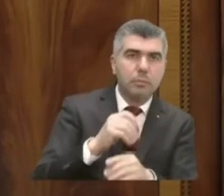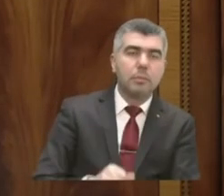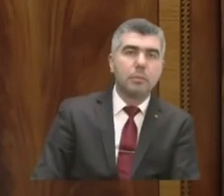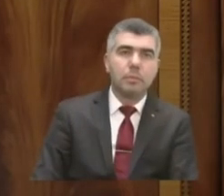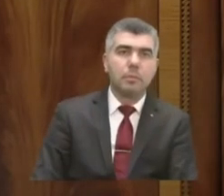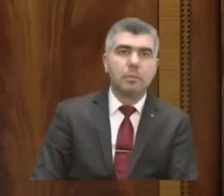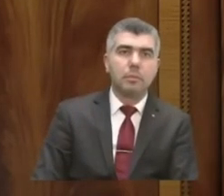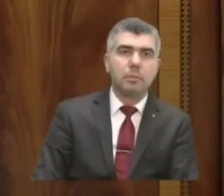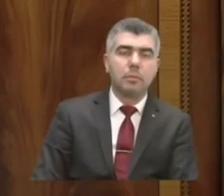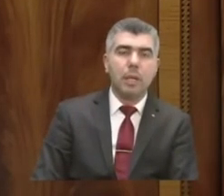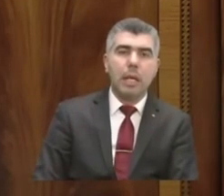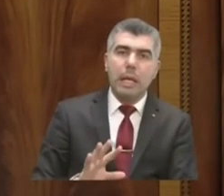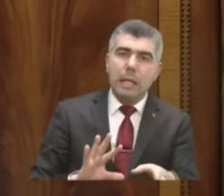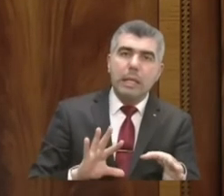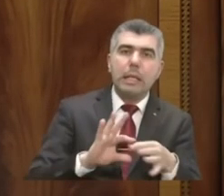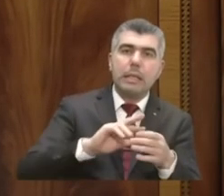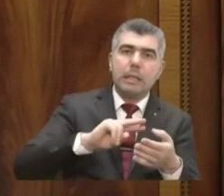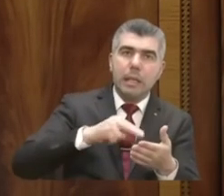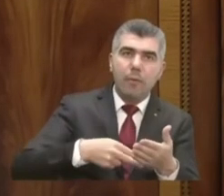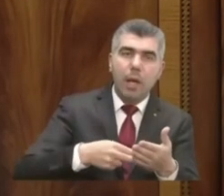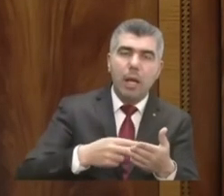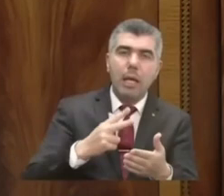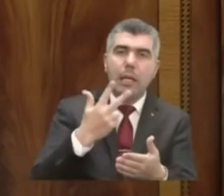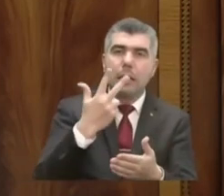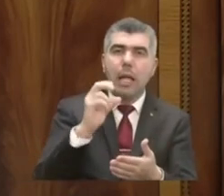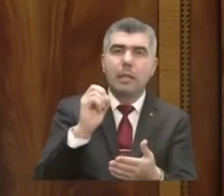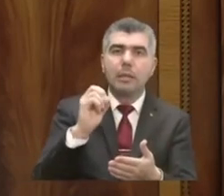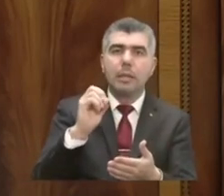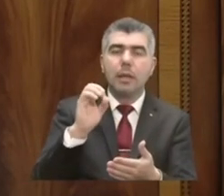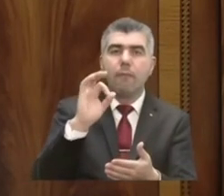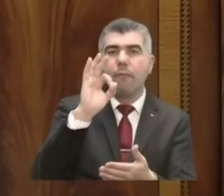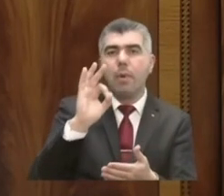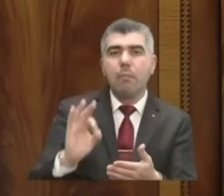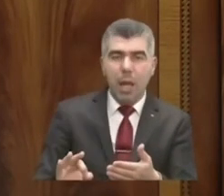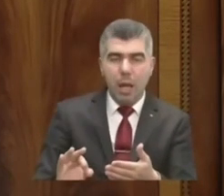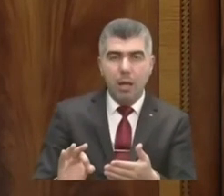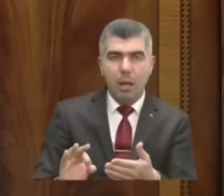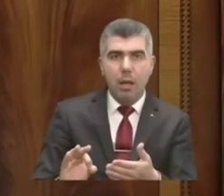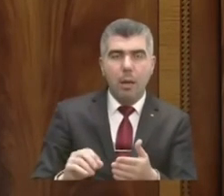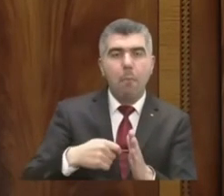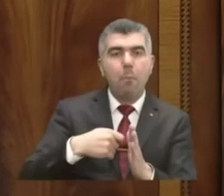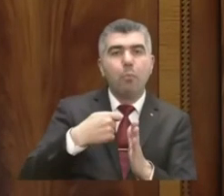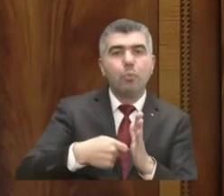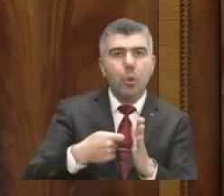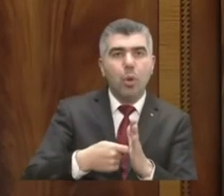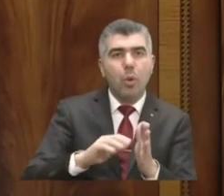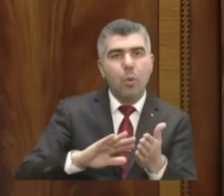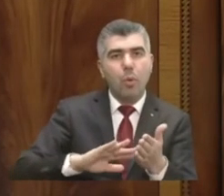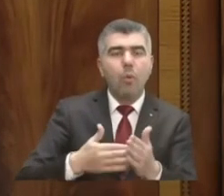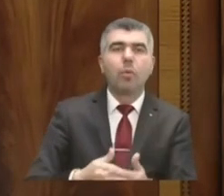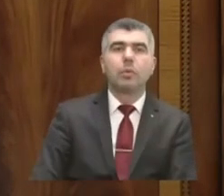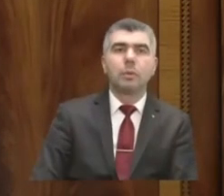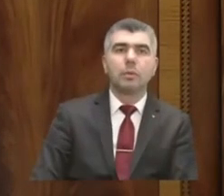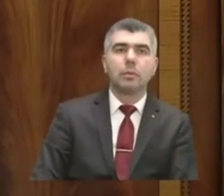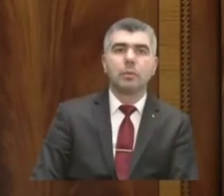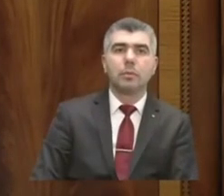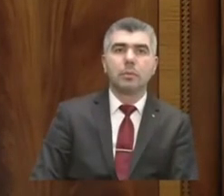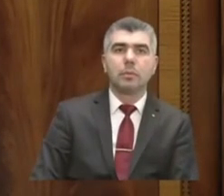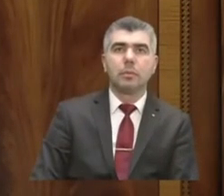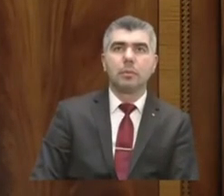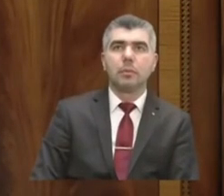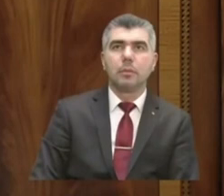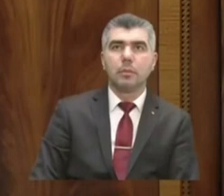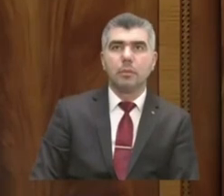لا سوبونسيون يمكن توصل ل 30% من المشروع، لا سوبونسيون جلوبال.